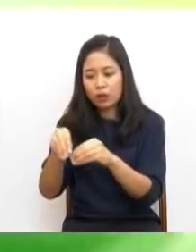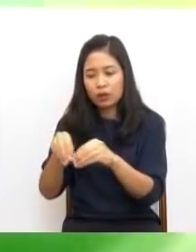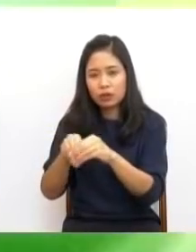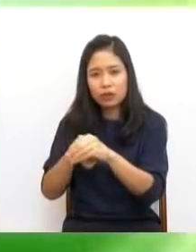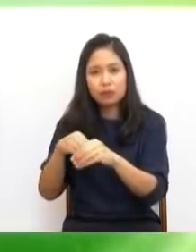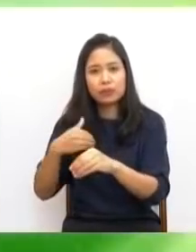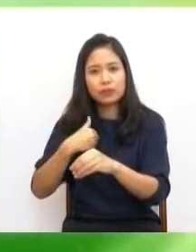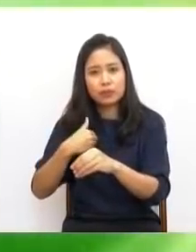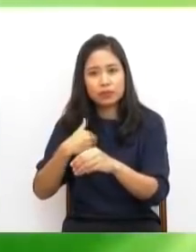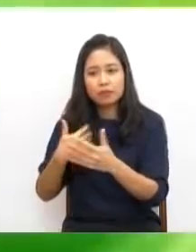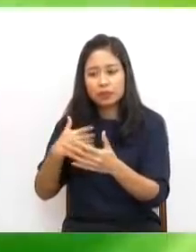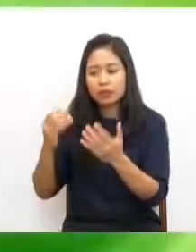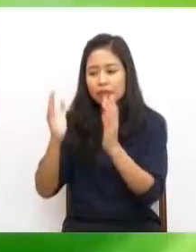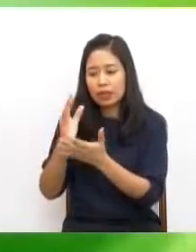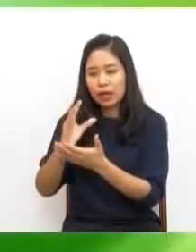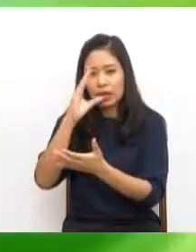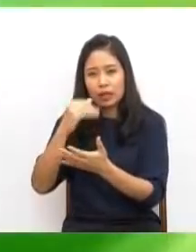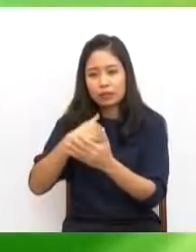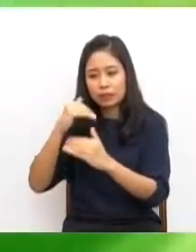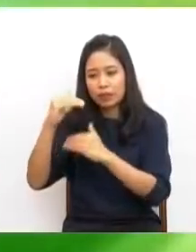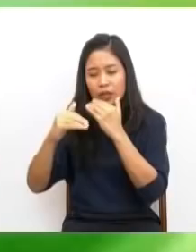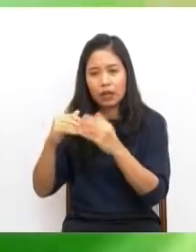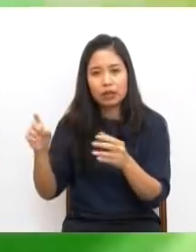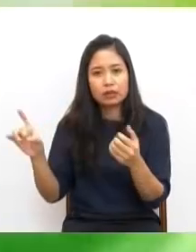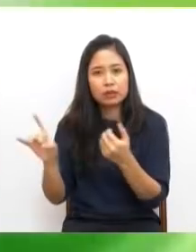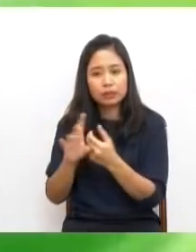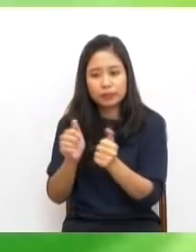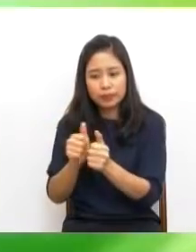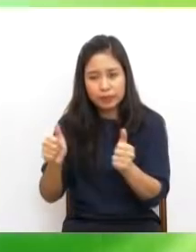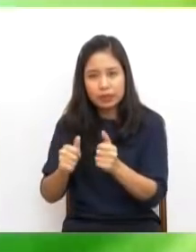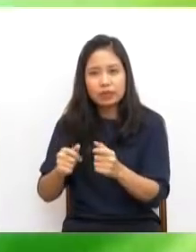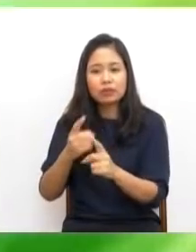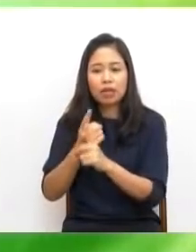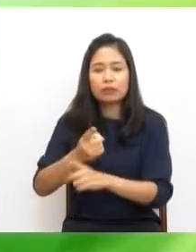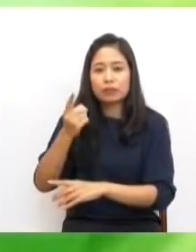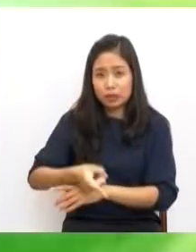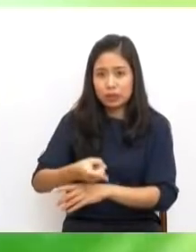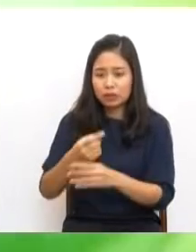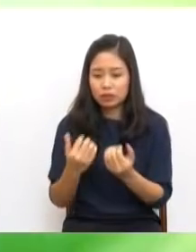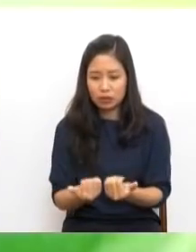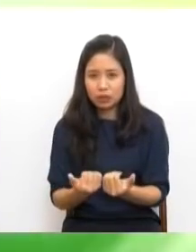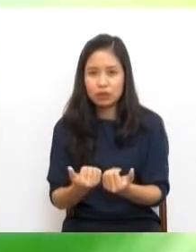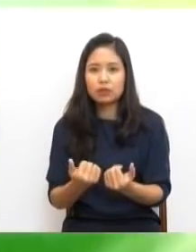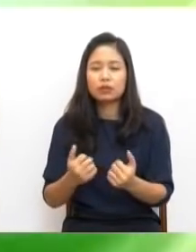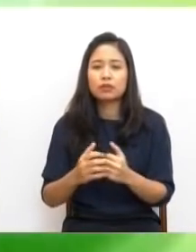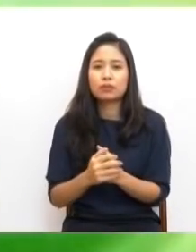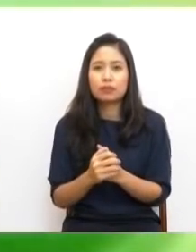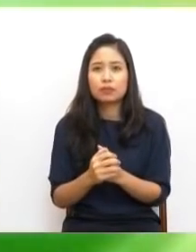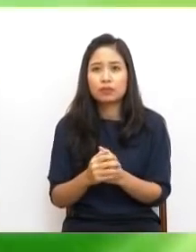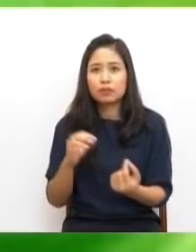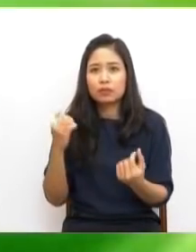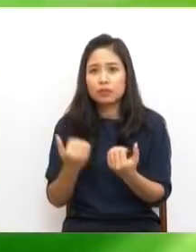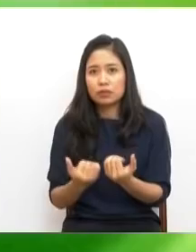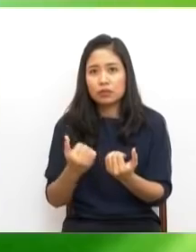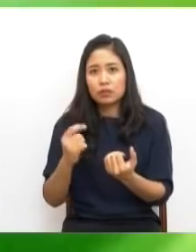งเรียนที่มีคุณภาพที่ดีกว่าที่เป็นอยู่ในปัจจุบันหรือเรียกว่าจัดเป็นคอมเพล็ก